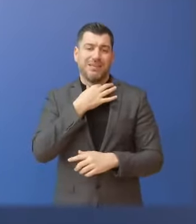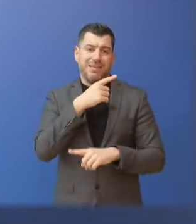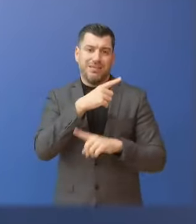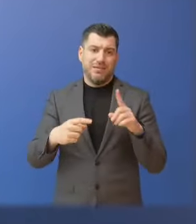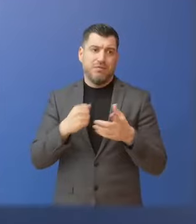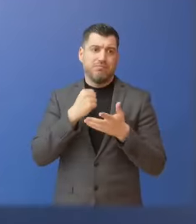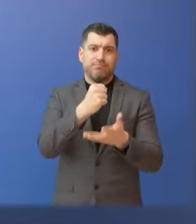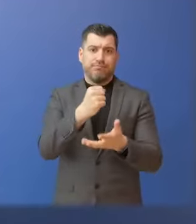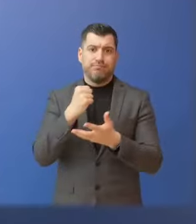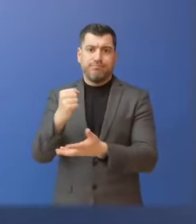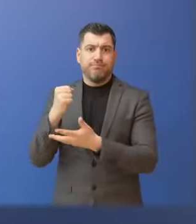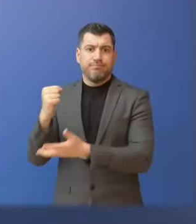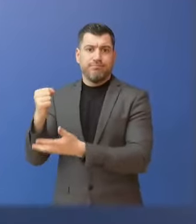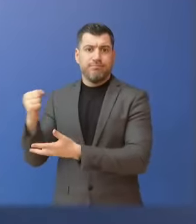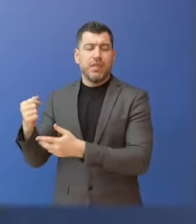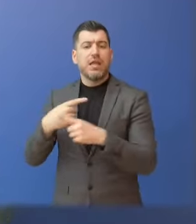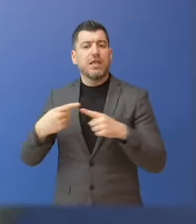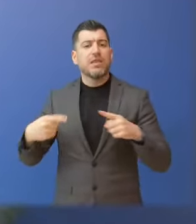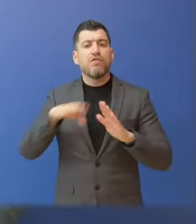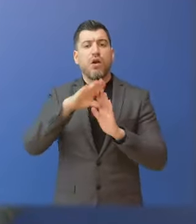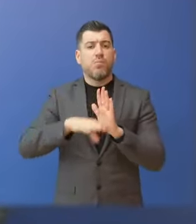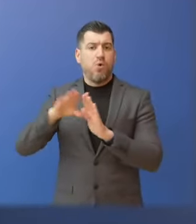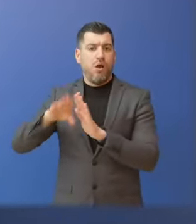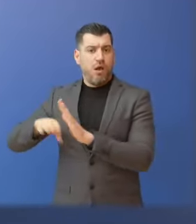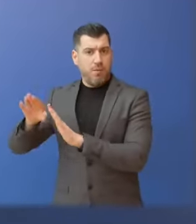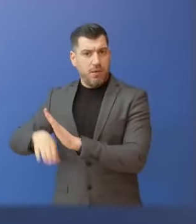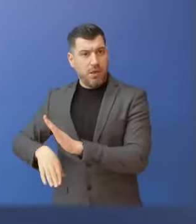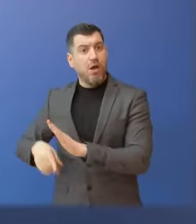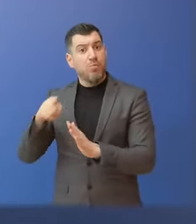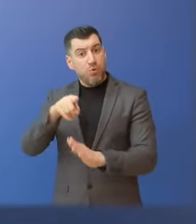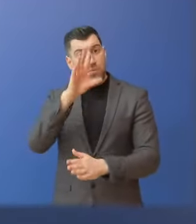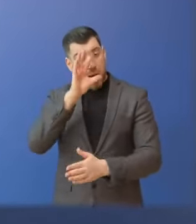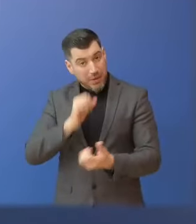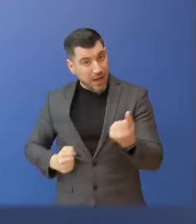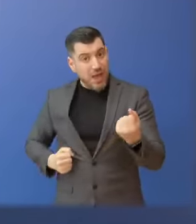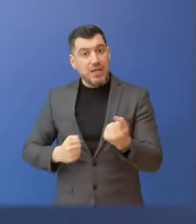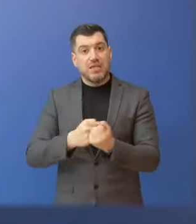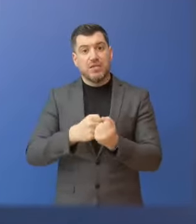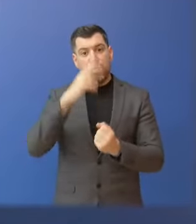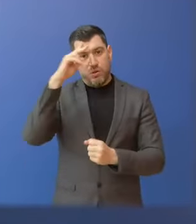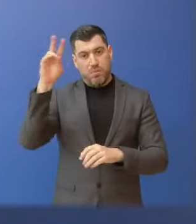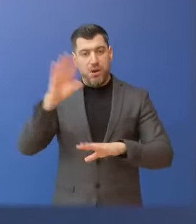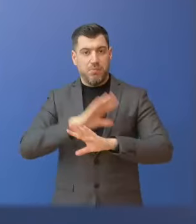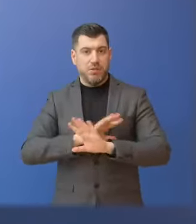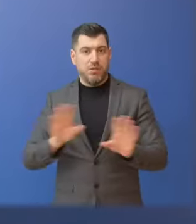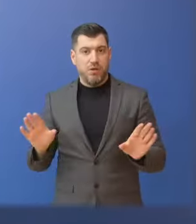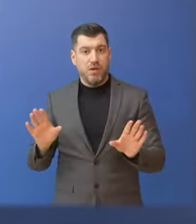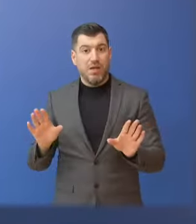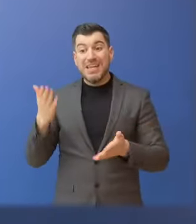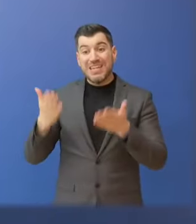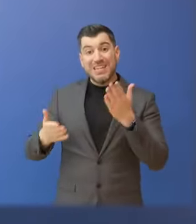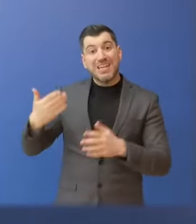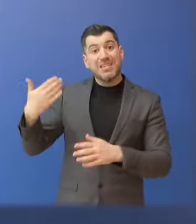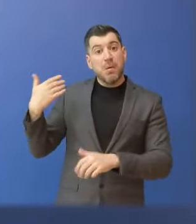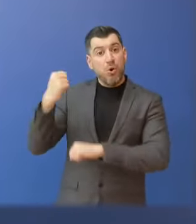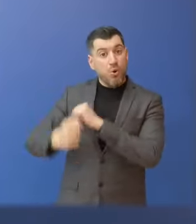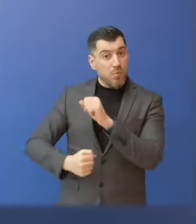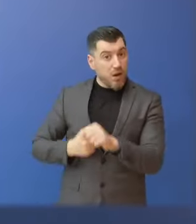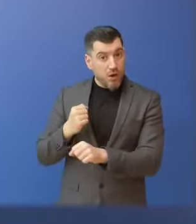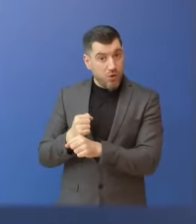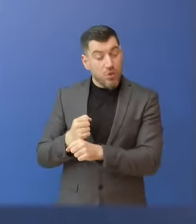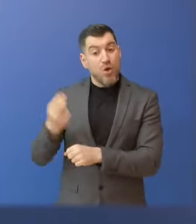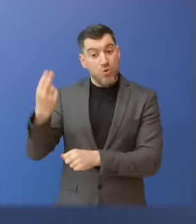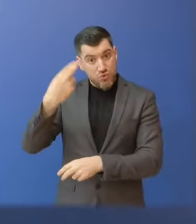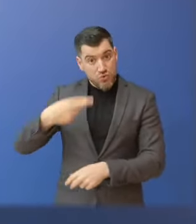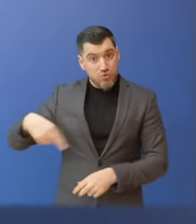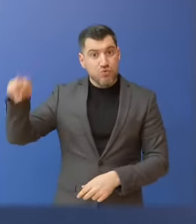ενίσχυσης των πανεπιστημίων που είναι κατ αναλογία πολλά περισσότερα από ότι συνέβαινε τα προηγούμενα χρόνια άρα ως προς αυτή